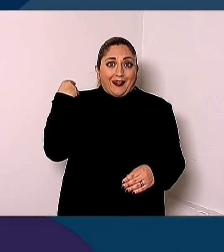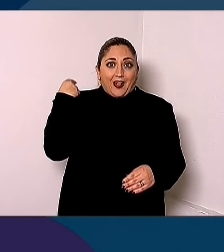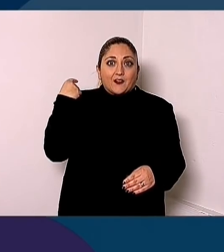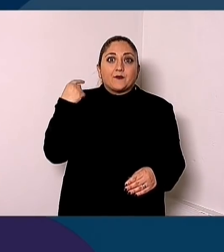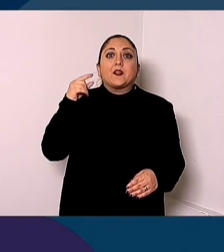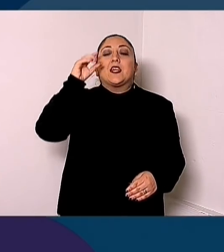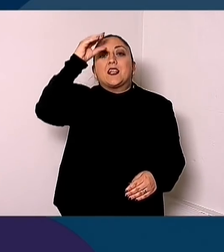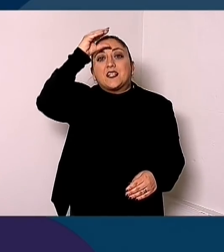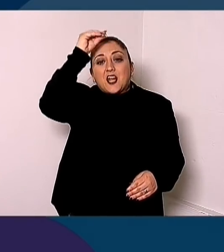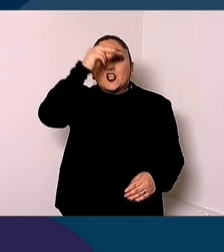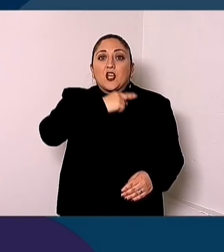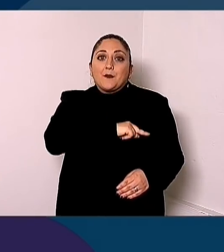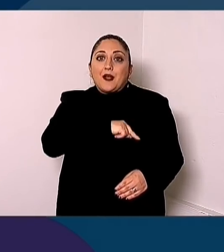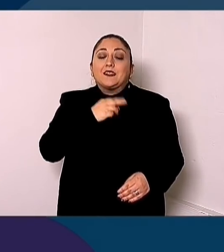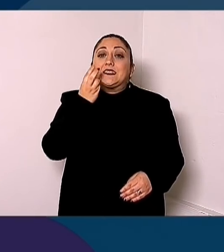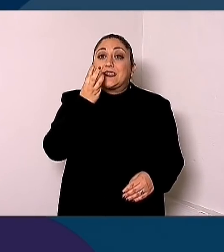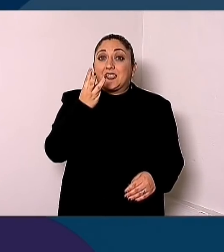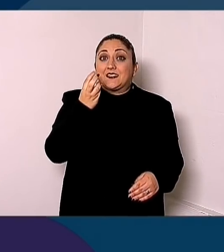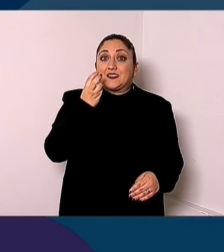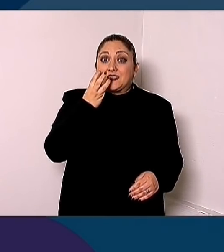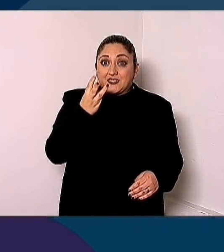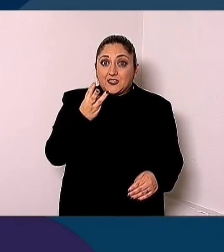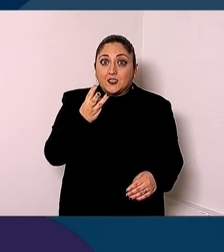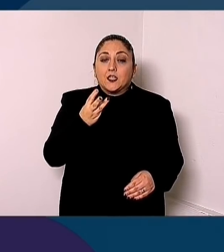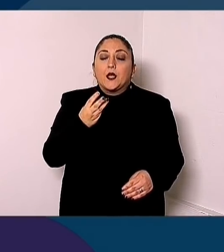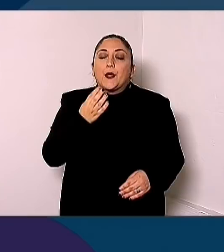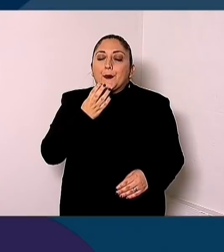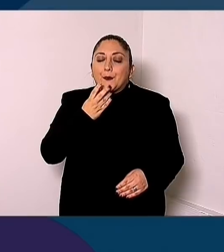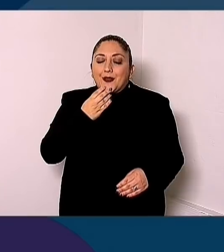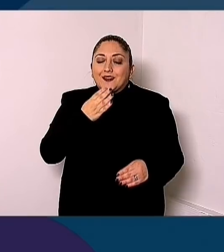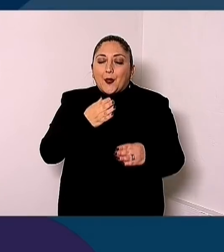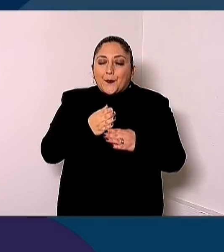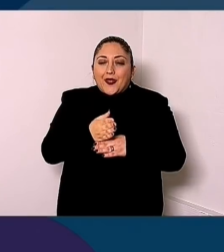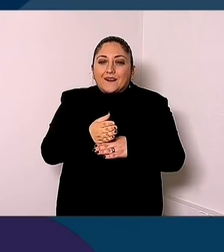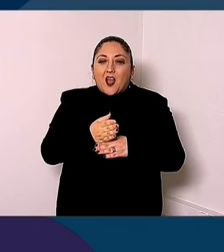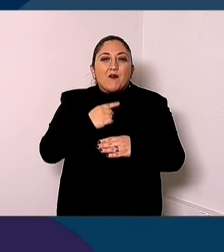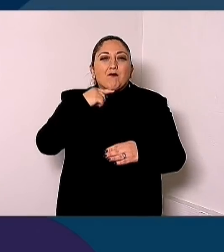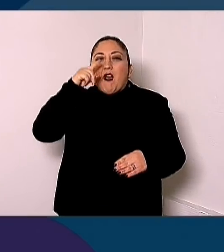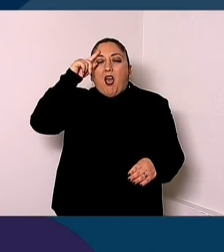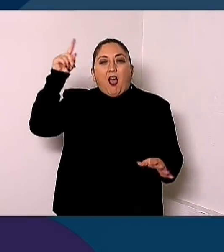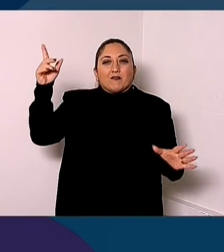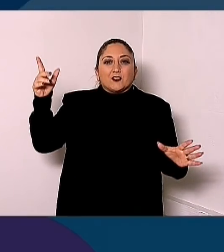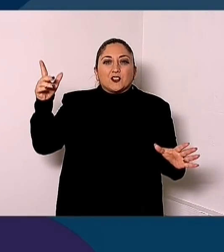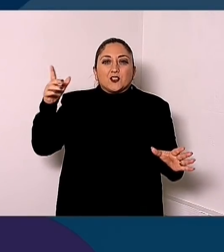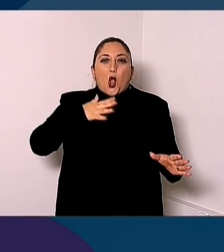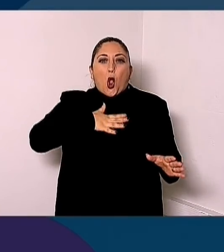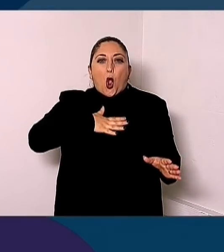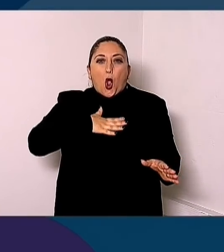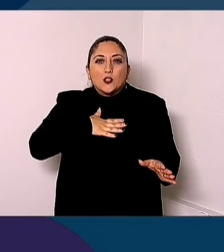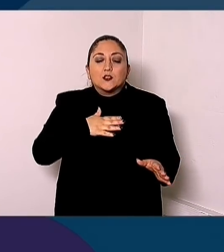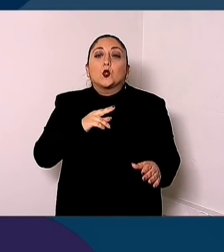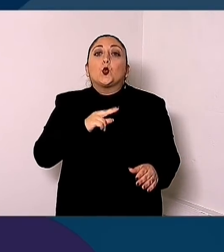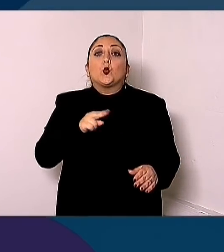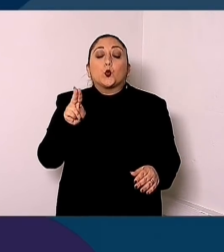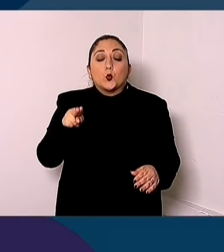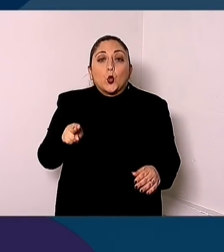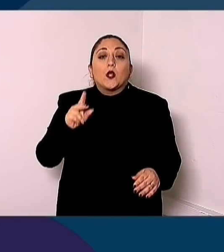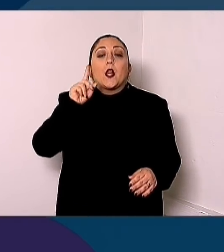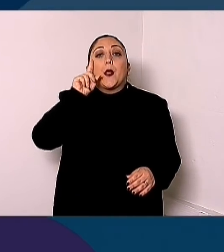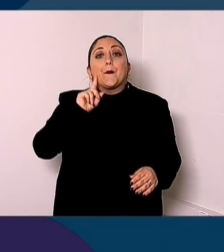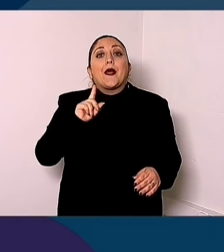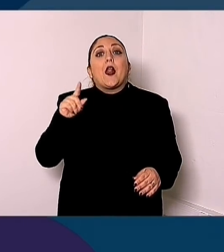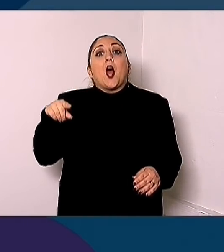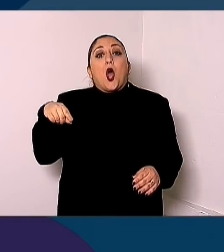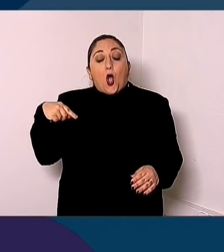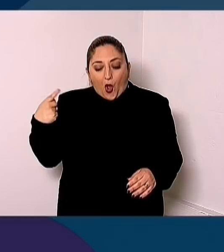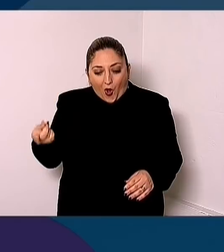Raġel Malti ta' 33 sena li wkoll is-sintomi ma kienx jaf eżatt meta beda. U kellna mara